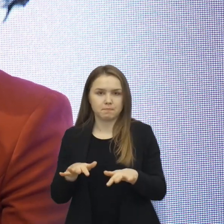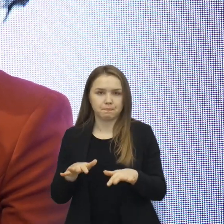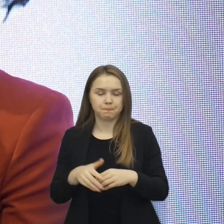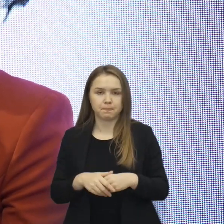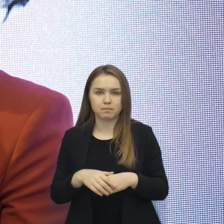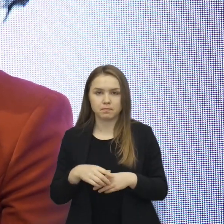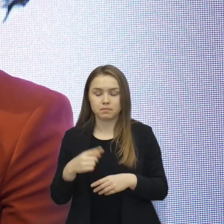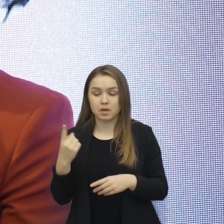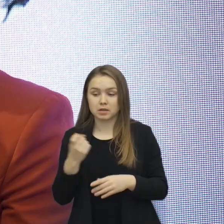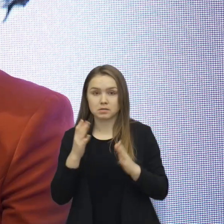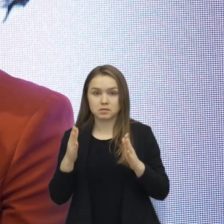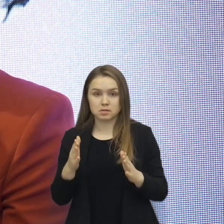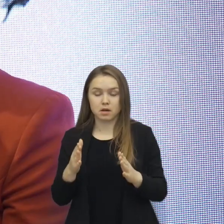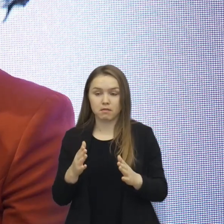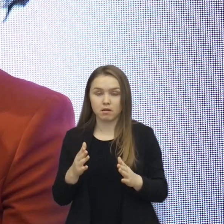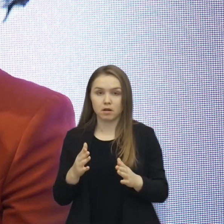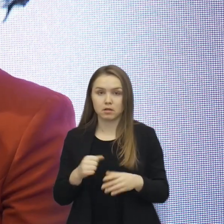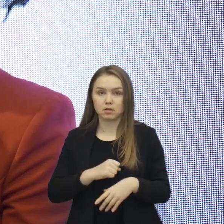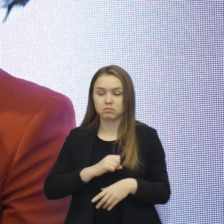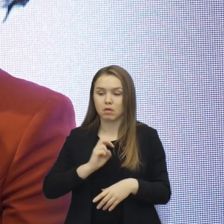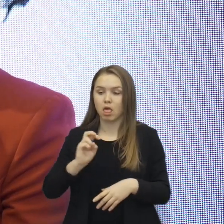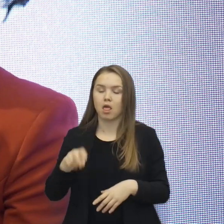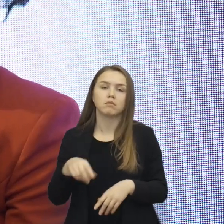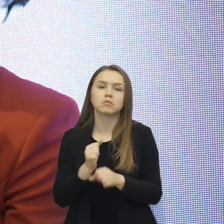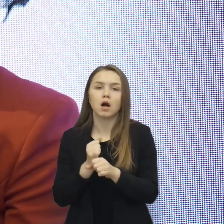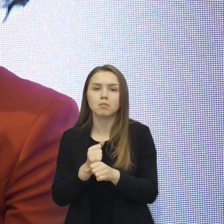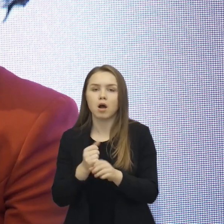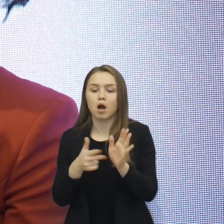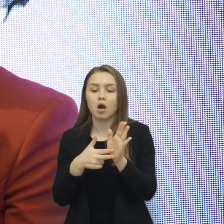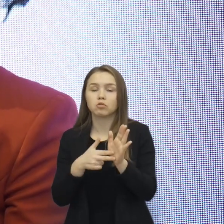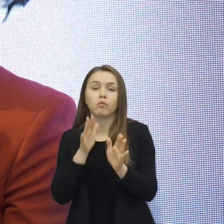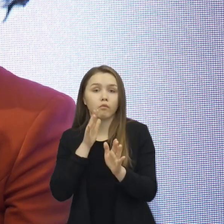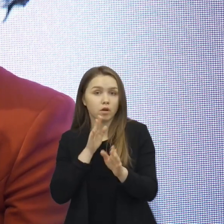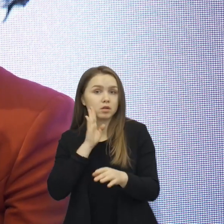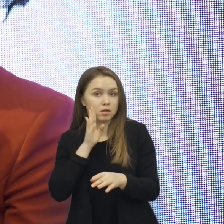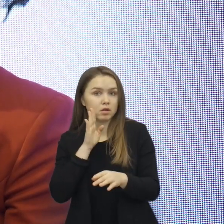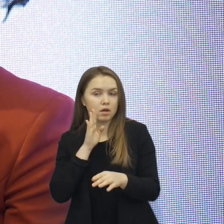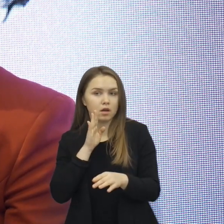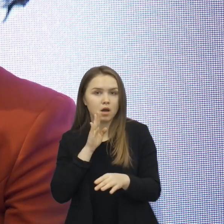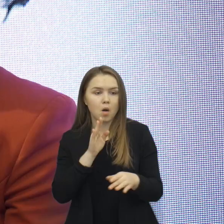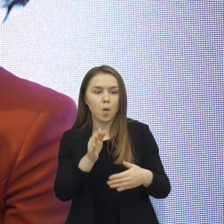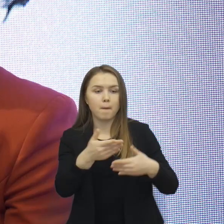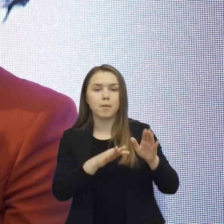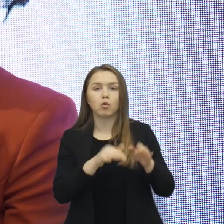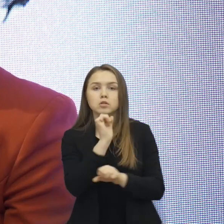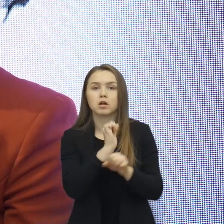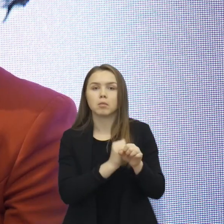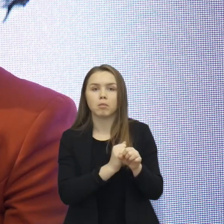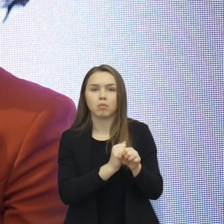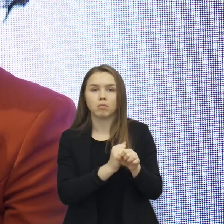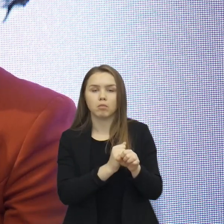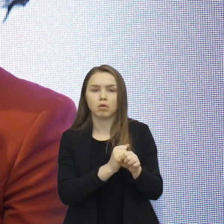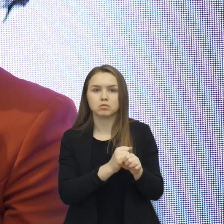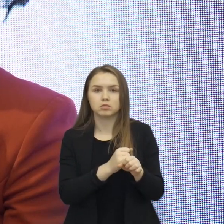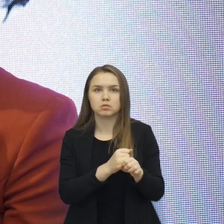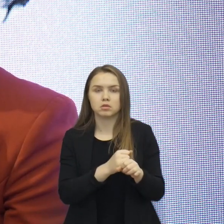pirmą savaitę atsiskleidžiau, nuvažiavau į darbą ir buvo kiek, 8 valanda ryto ir pakuotojas jau laukė. Paėmė, spyrė man į galvą